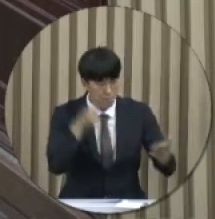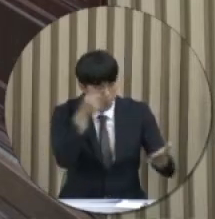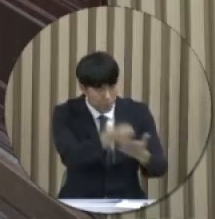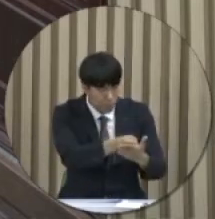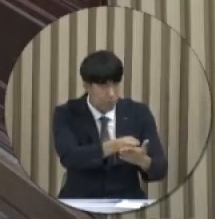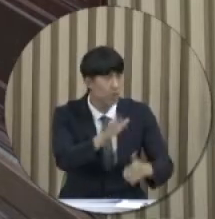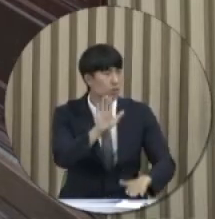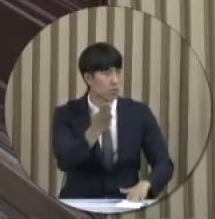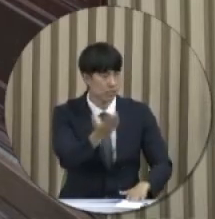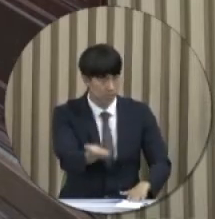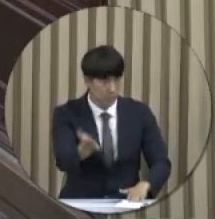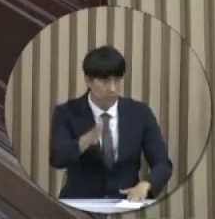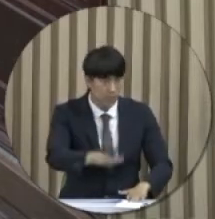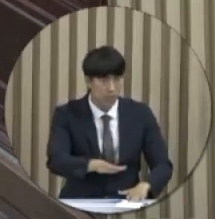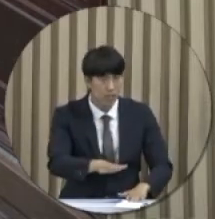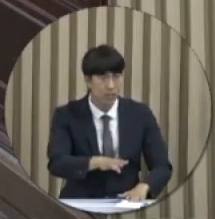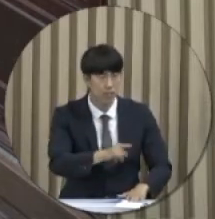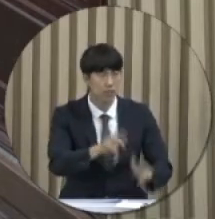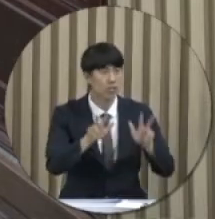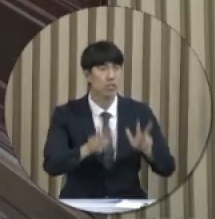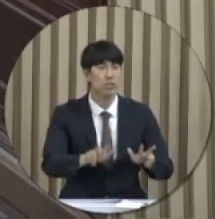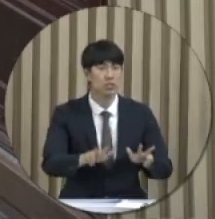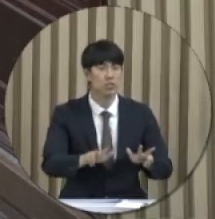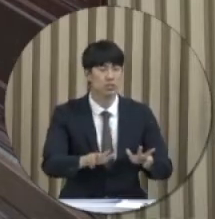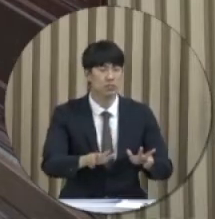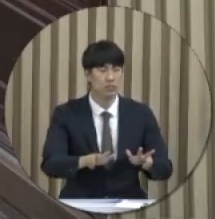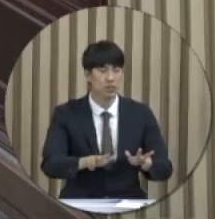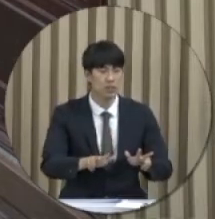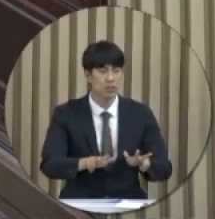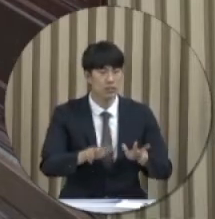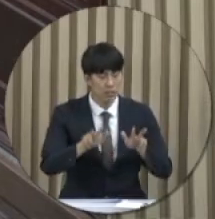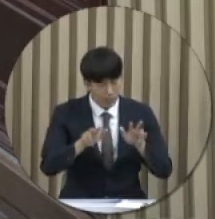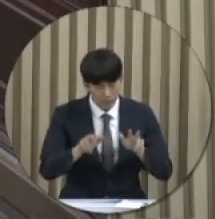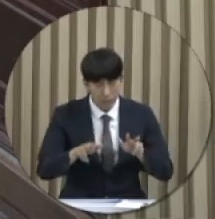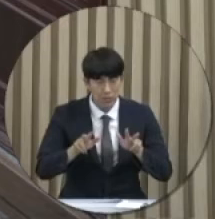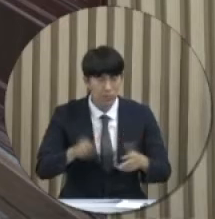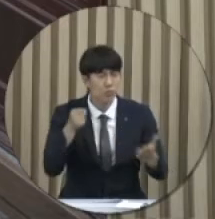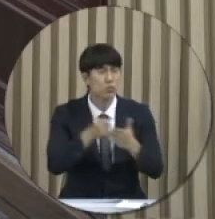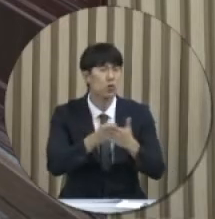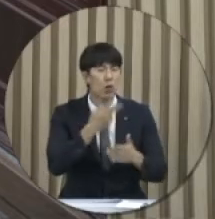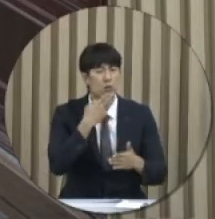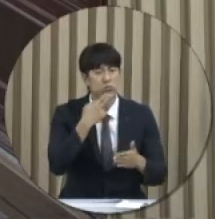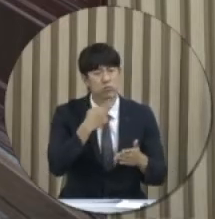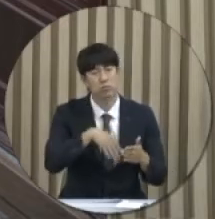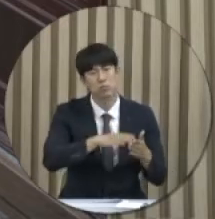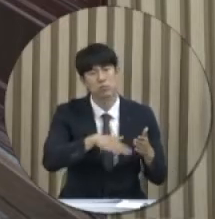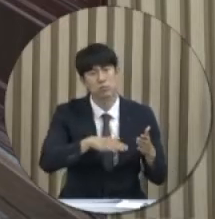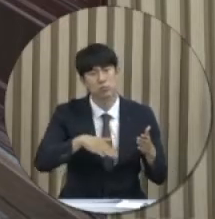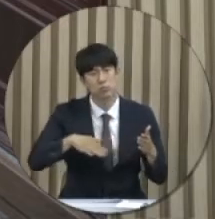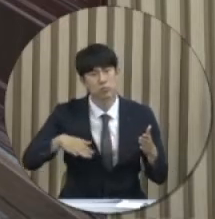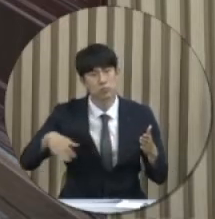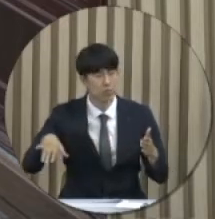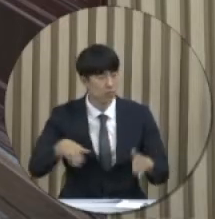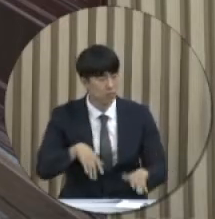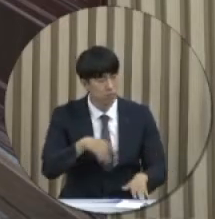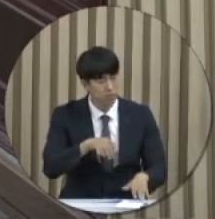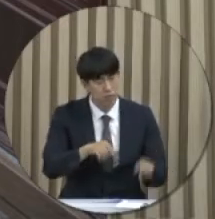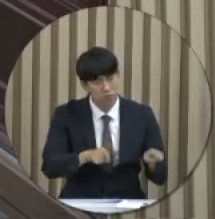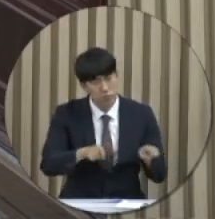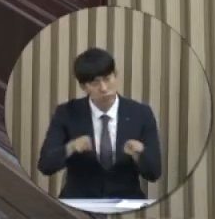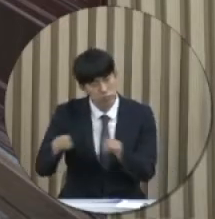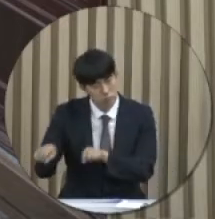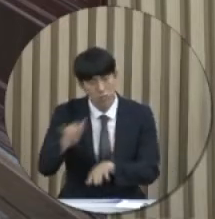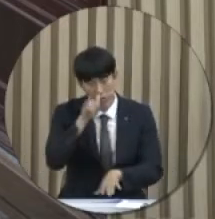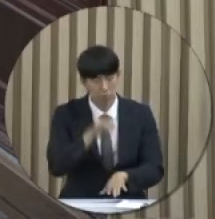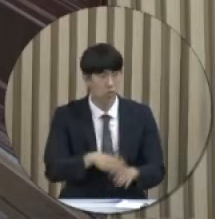되었는데 아마 지금 표류 상태에 있죠. 이러한 부분들이